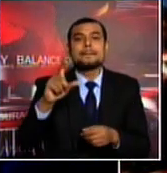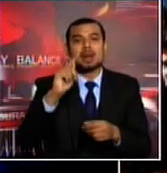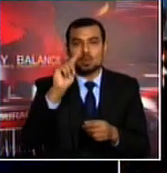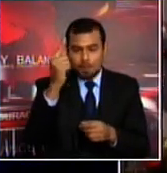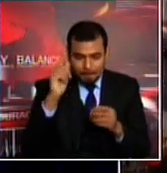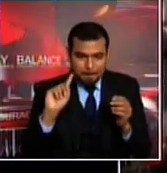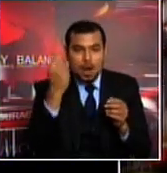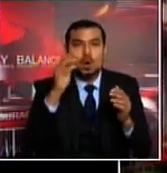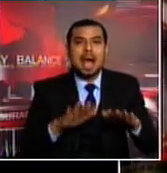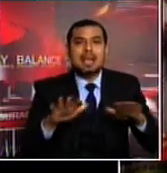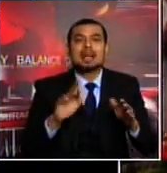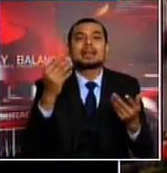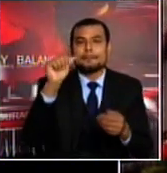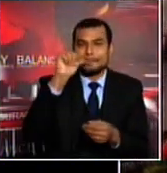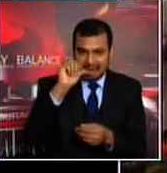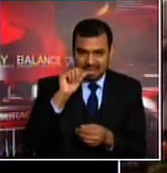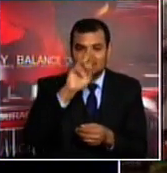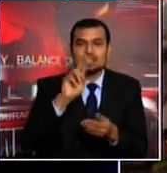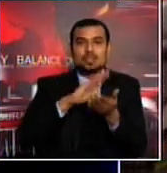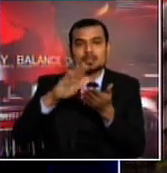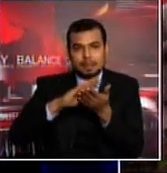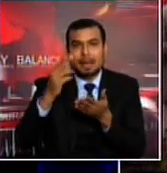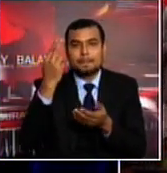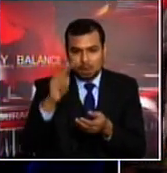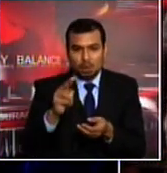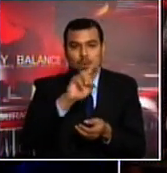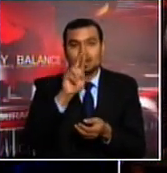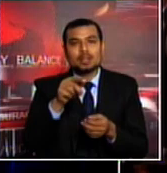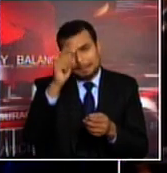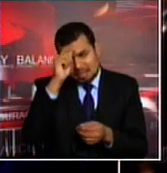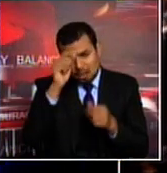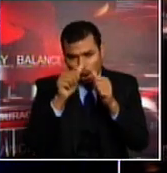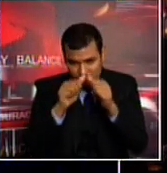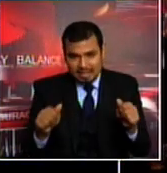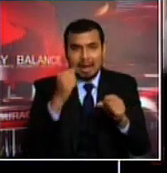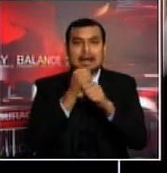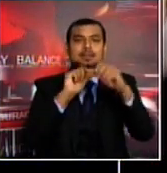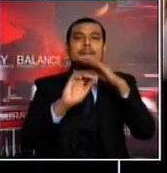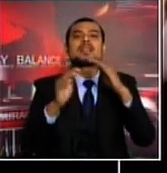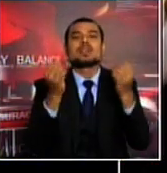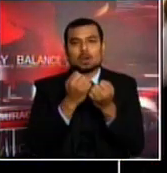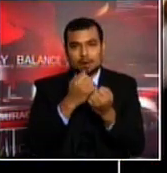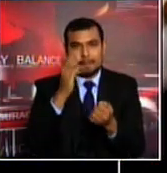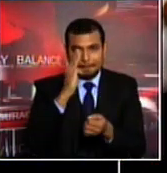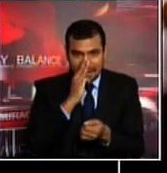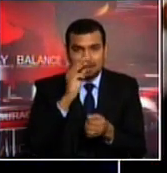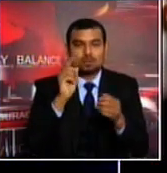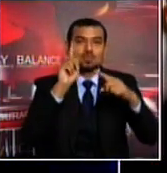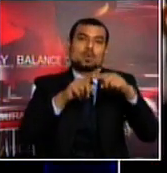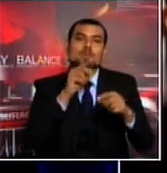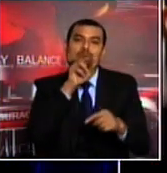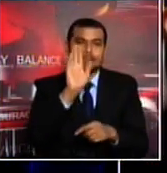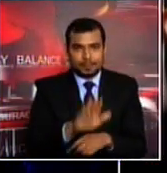आधार खानेपानी र सरसफाई भएकोले इमानदारिताका साथ कार्य सम्पादन गर्नुपर्नेमा जोड